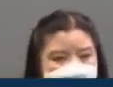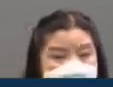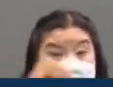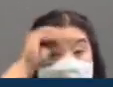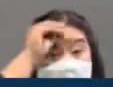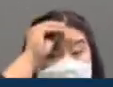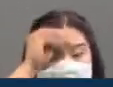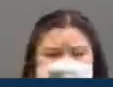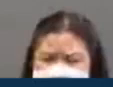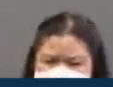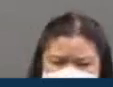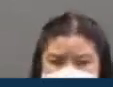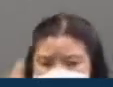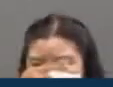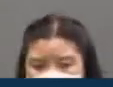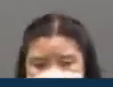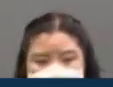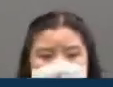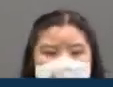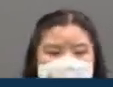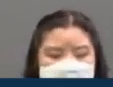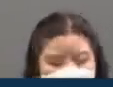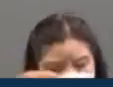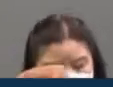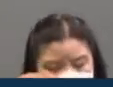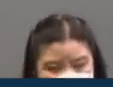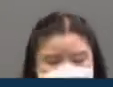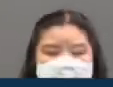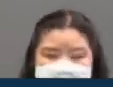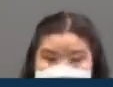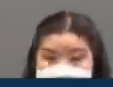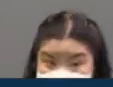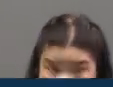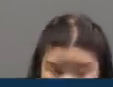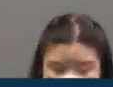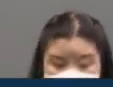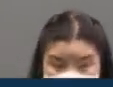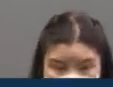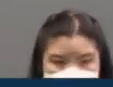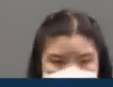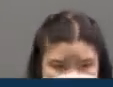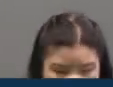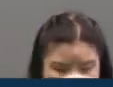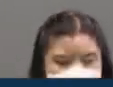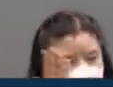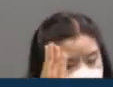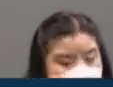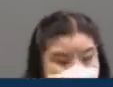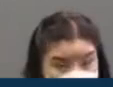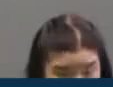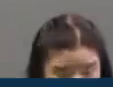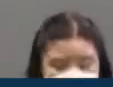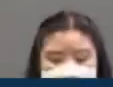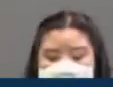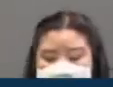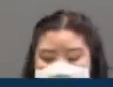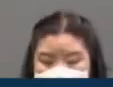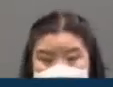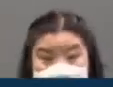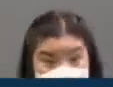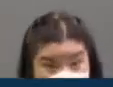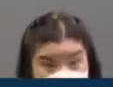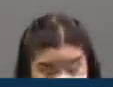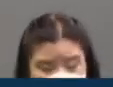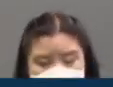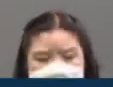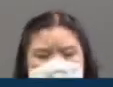งดำเนินการตามปกติยกเว้นพื้นที่ที่เกิดอุบัติเหตุนี้ห้ามเข้าไปในพื้นที่ห้ามใช้นะครับ ขณะที่นายแพทย์โอ